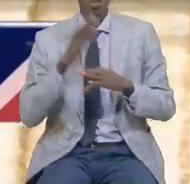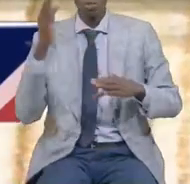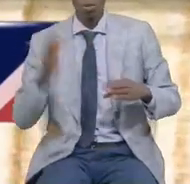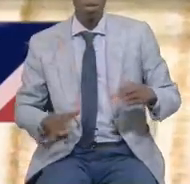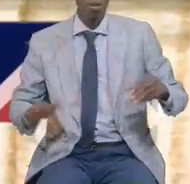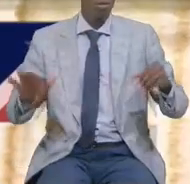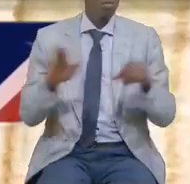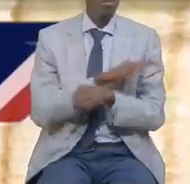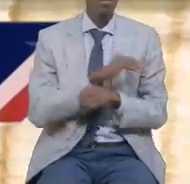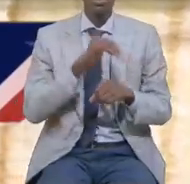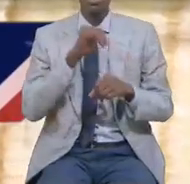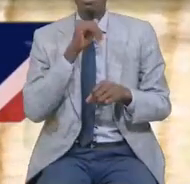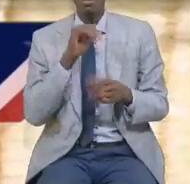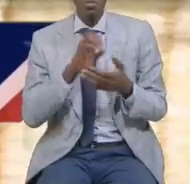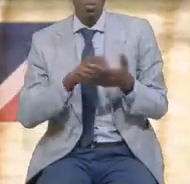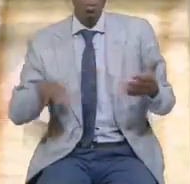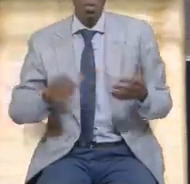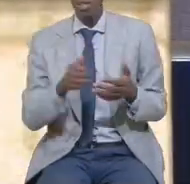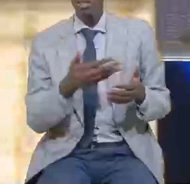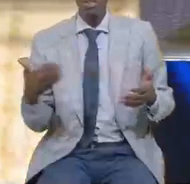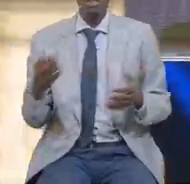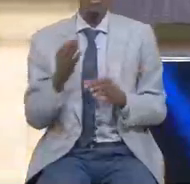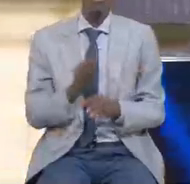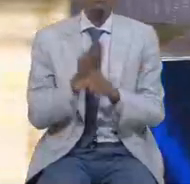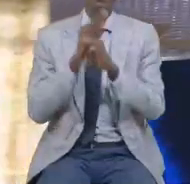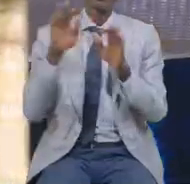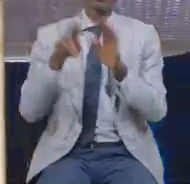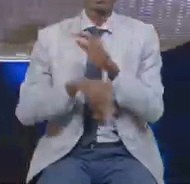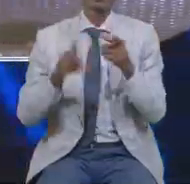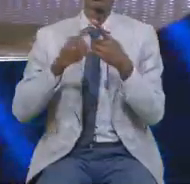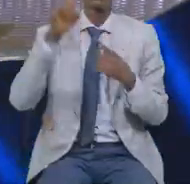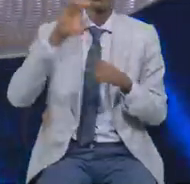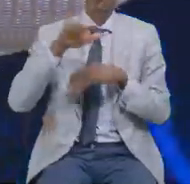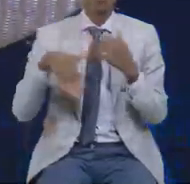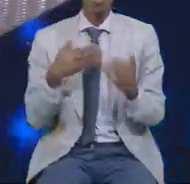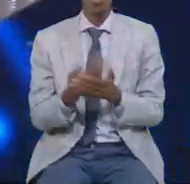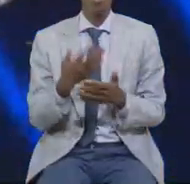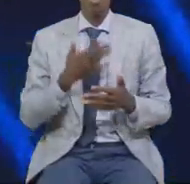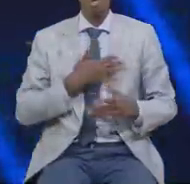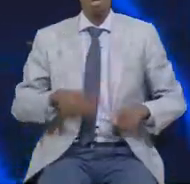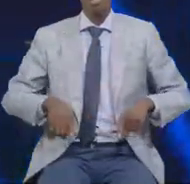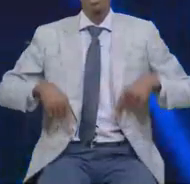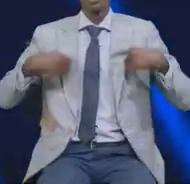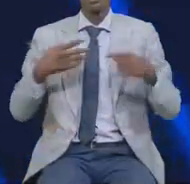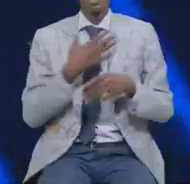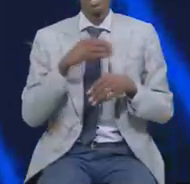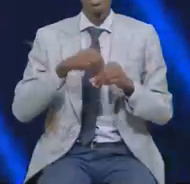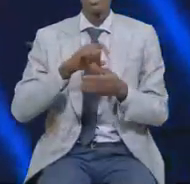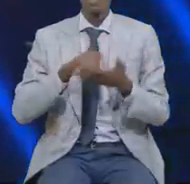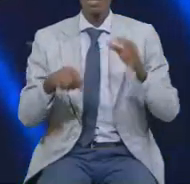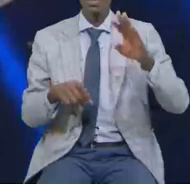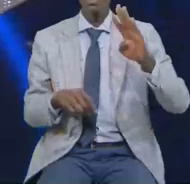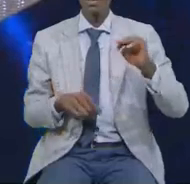En une fidélité complète au Seigneur, tous les jours de ma vie. Et le verset 14